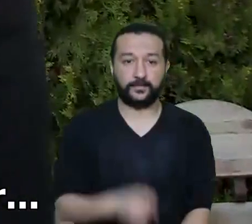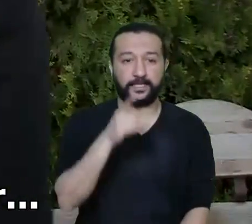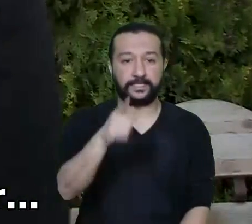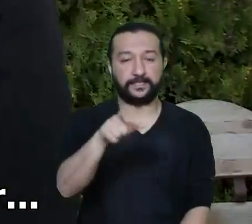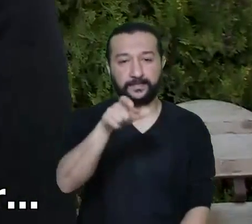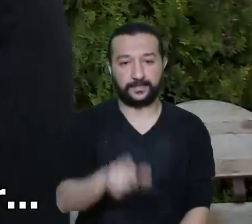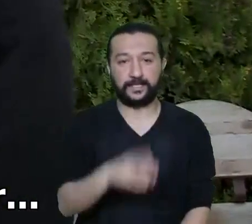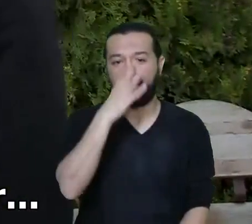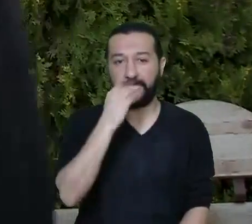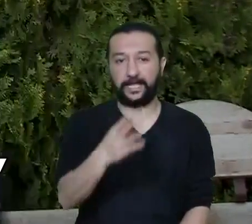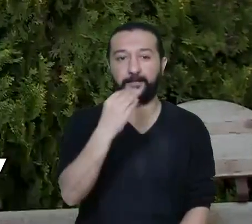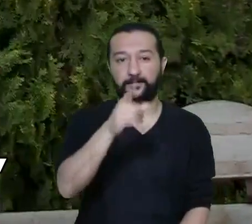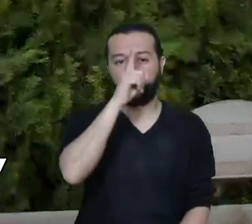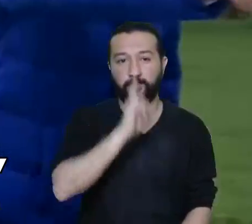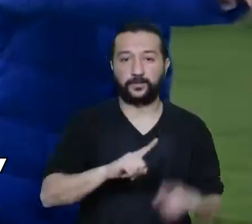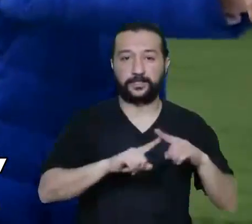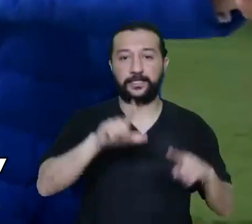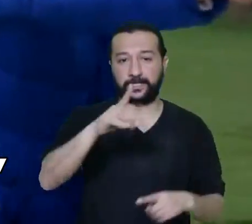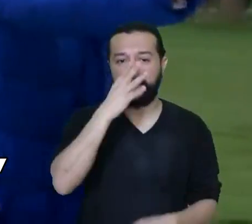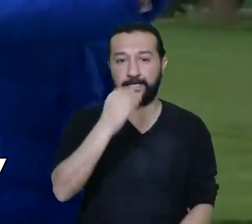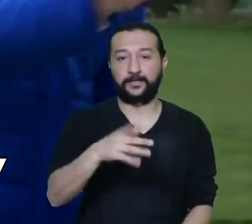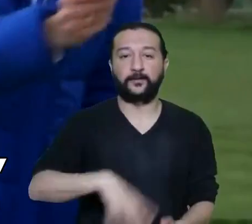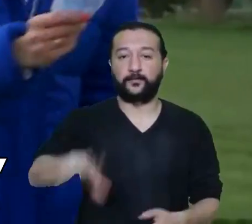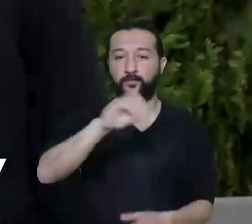Efendim size helalinden bir 100 TL,